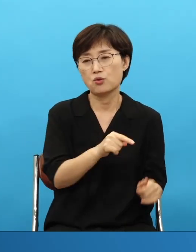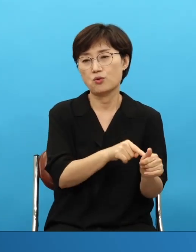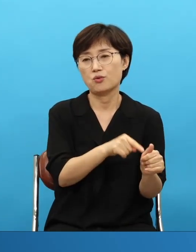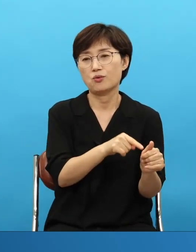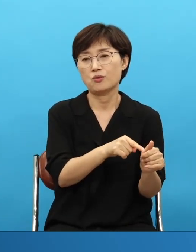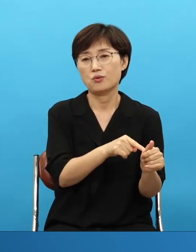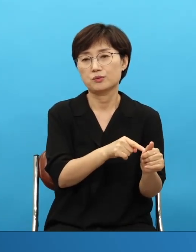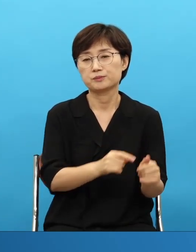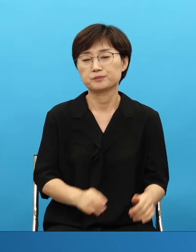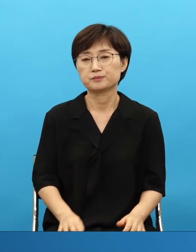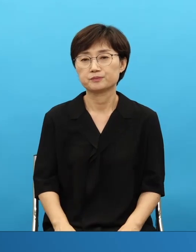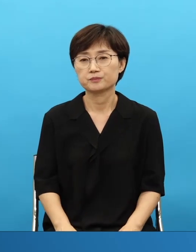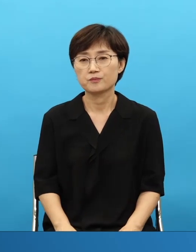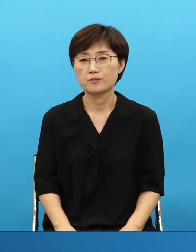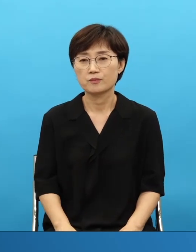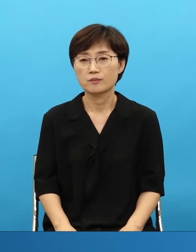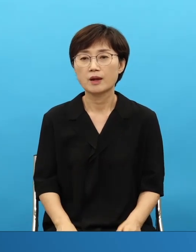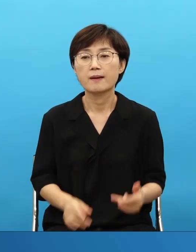所以保罗在世界变化最重要的事工当中，派差派谁送信件呢？是推击鼓。